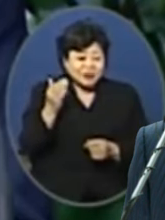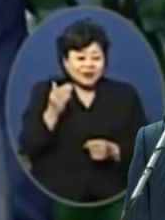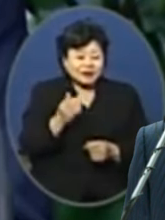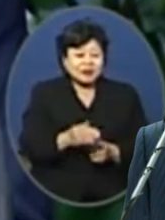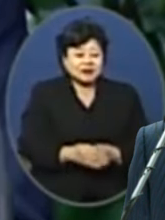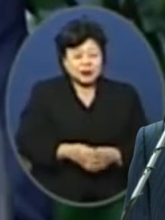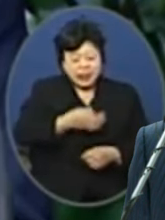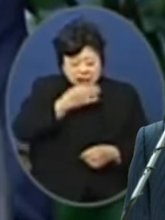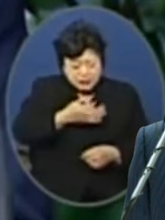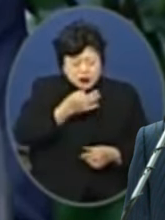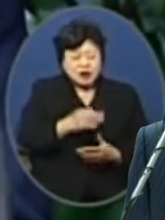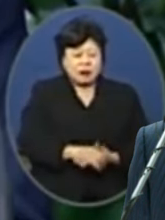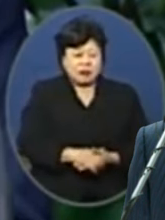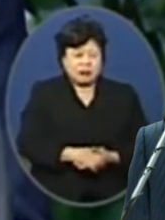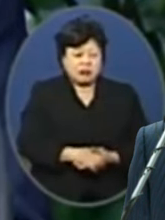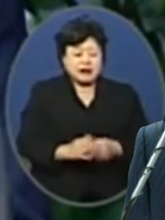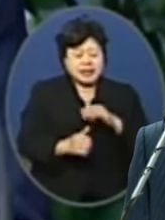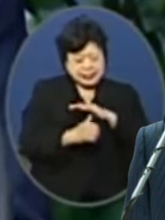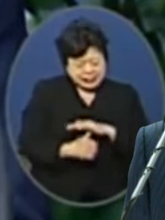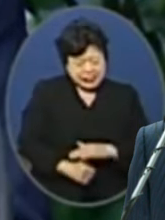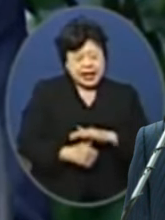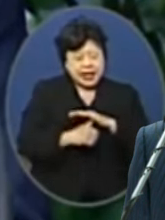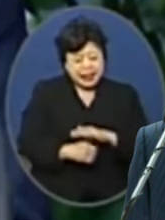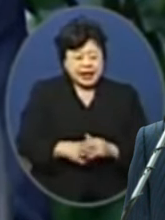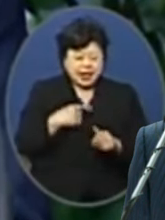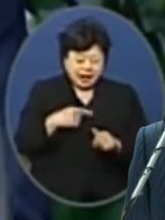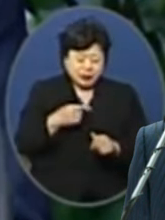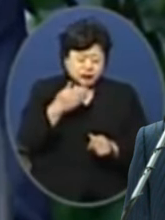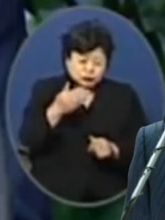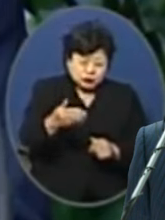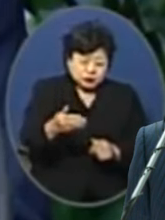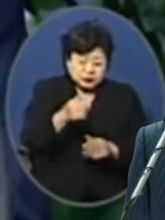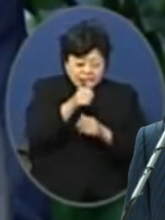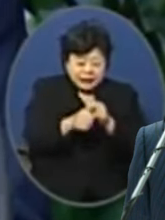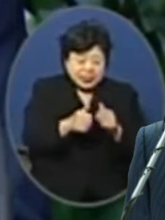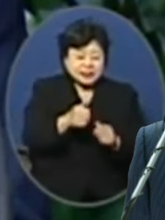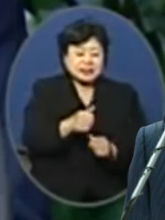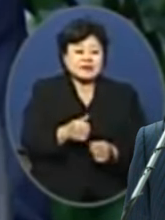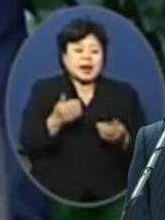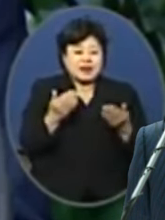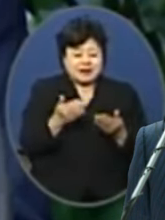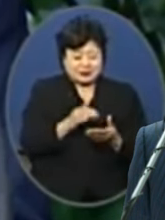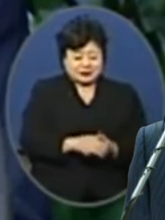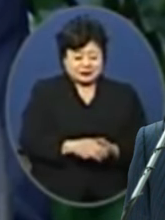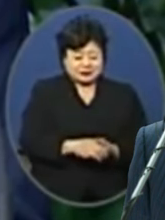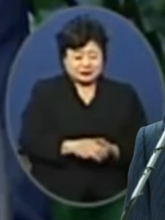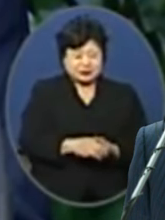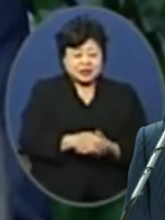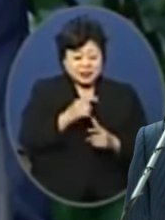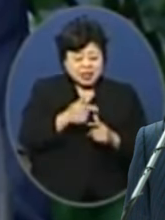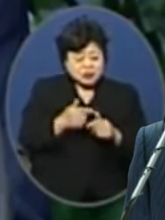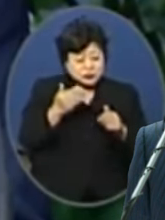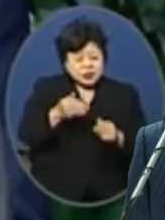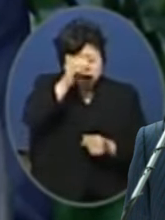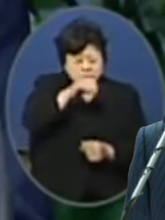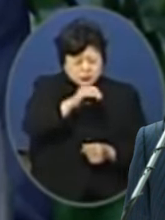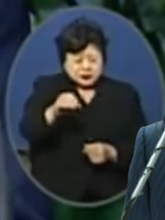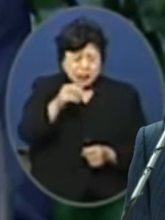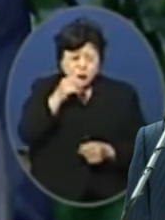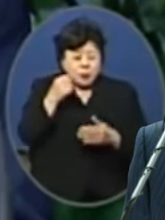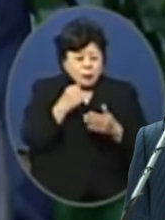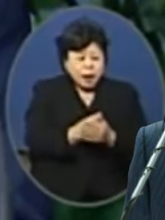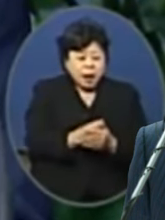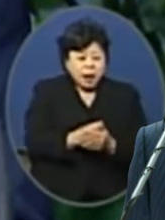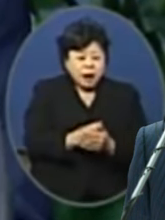굉장히 힘든 것입니다 인를 가르쳐주시는 것은 하나님이 하인 것니다 예수님께서 십